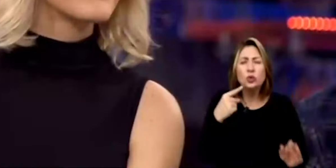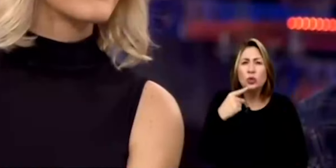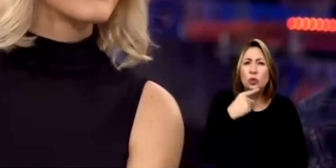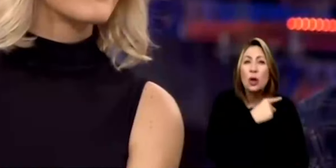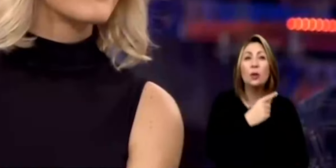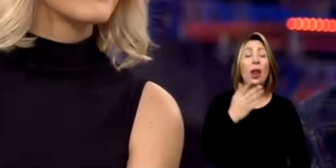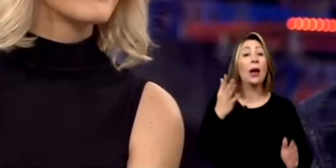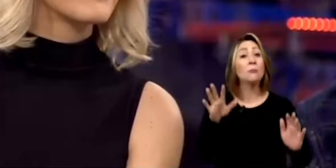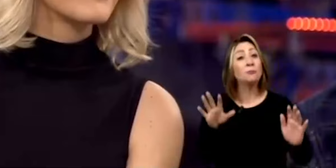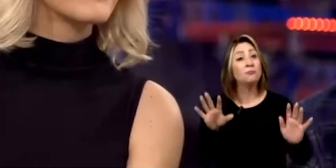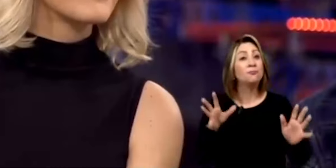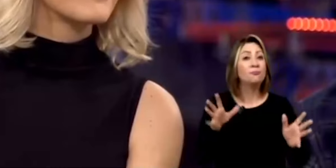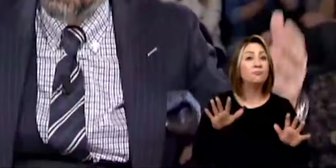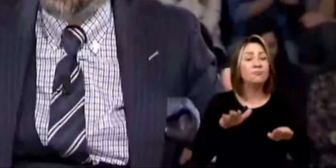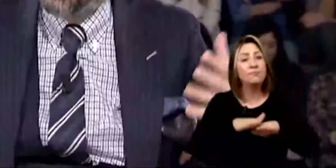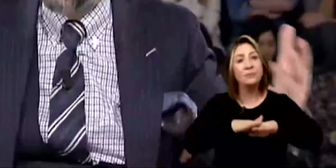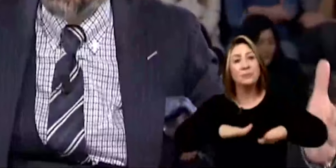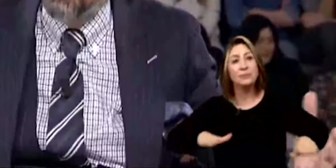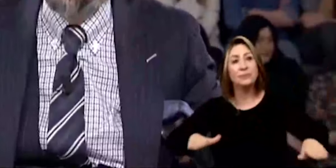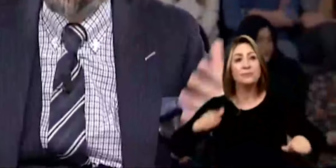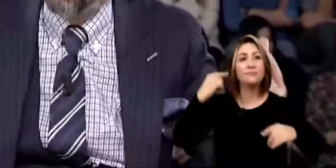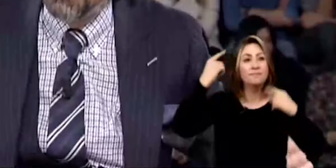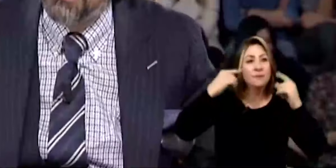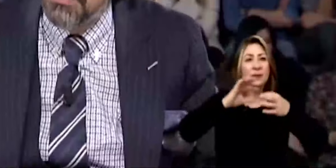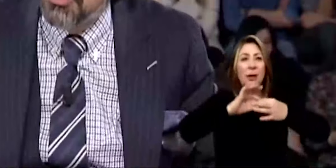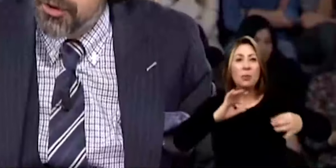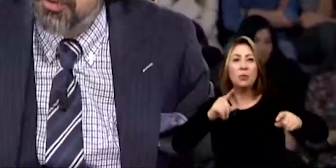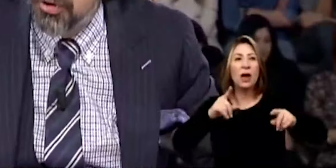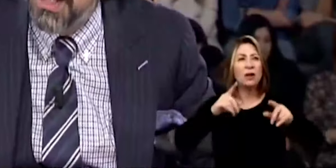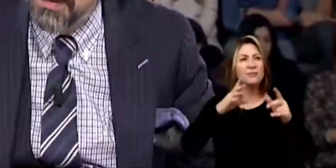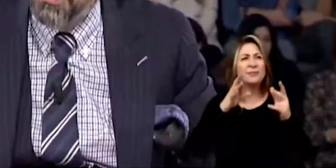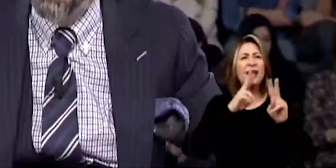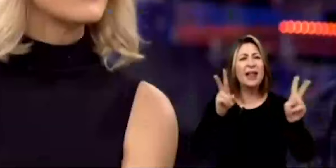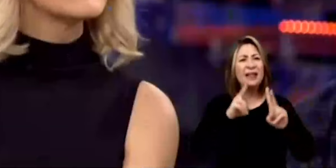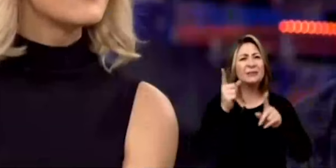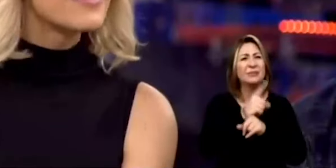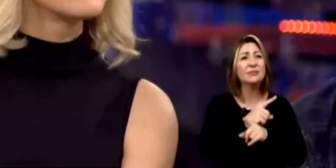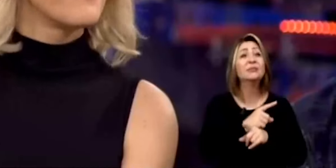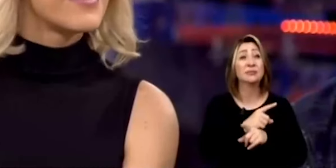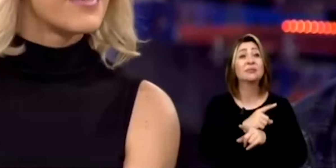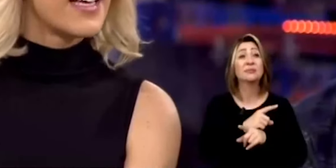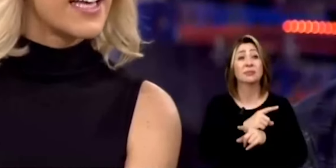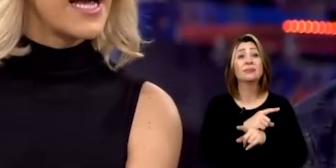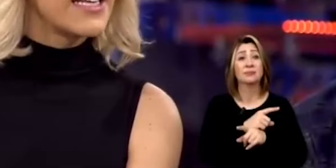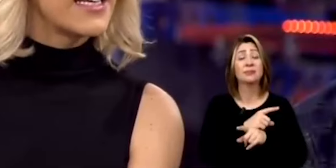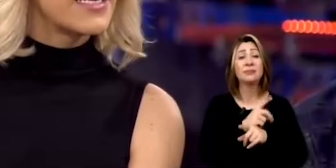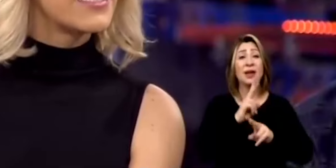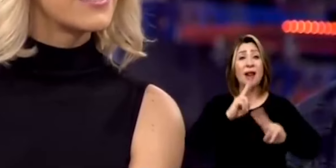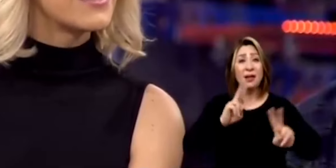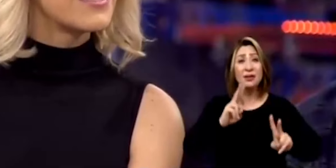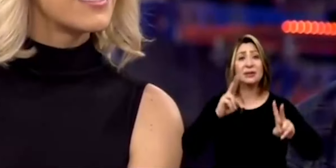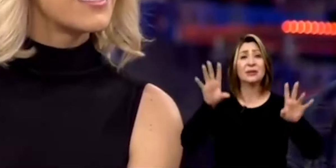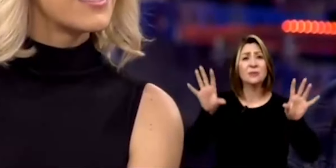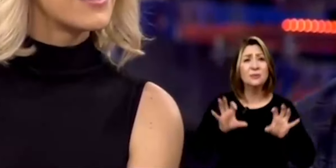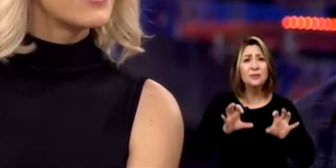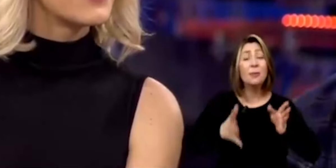bu zeminden tavandan geçen kablolar bu kadar radyasyon bu konuda etkili mi acaba? Kesinlikle evet. Yani